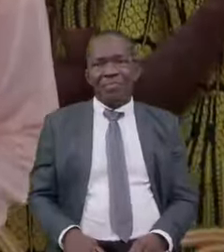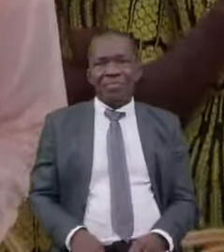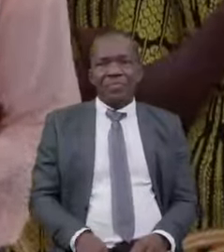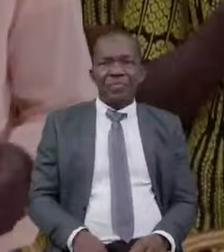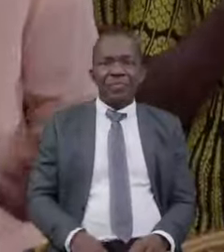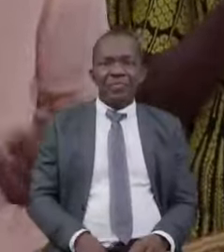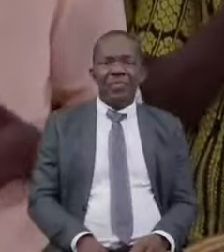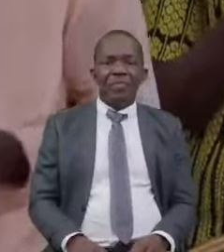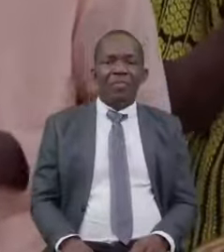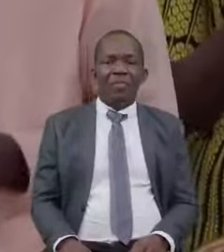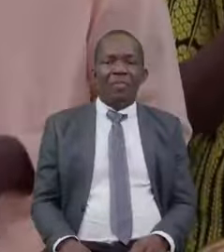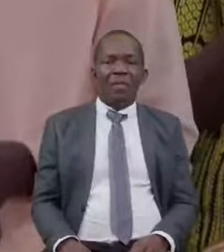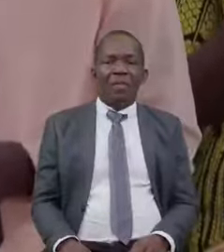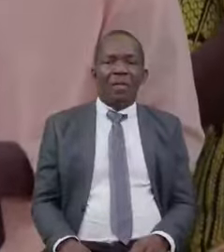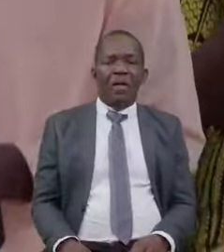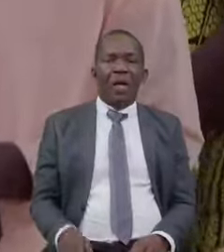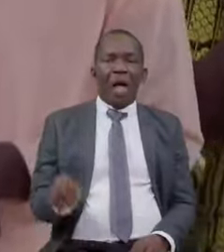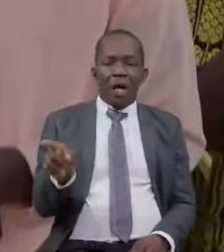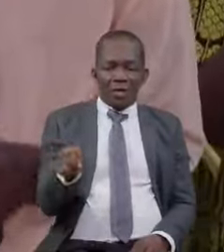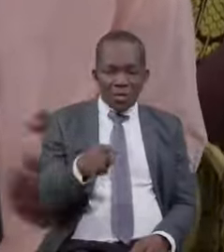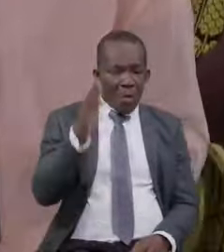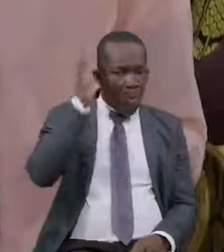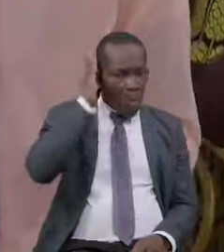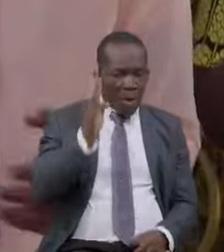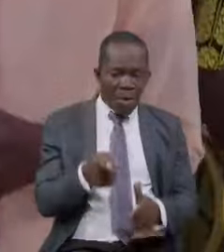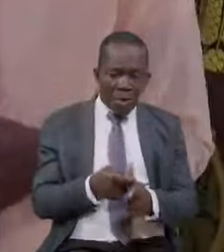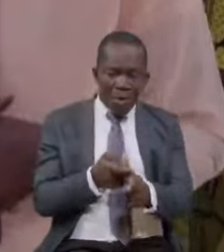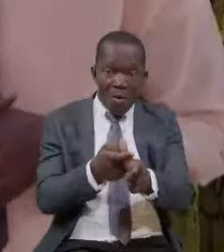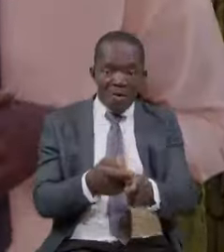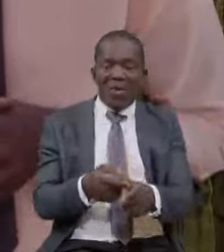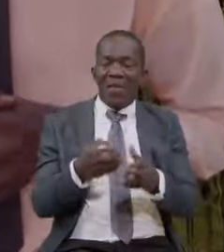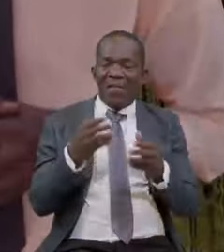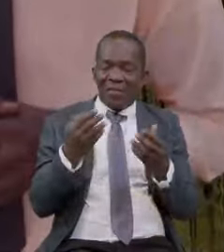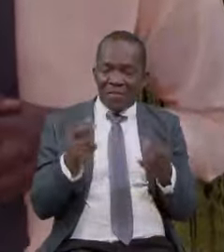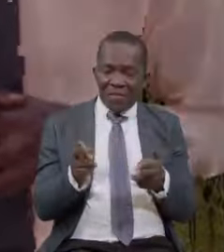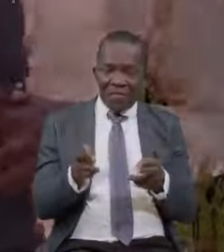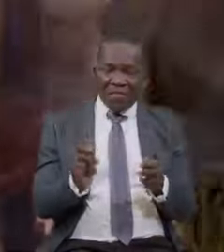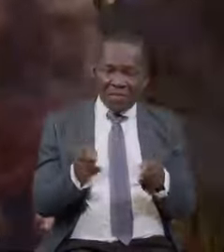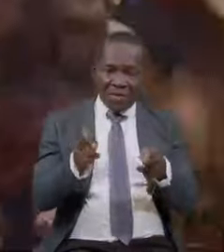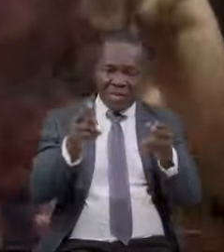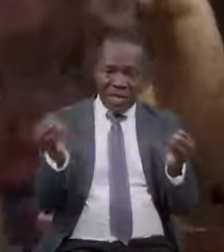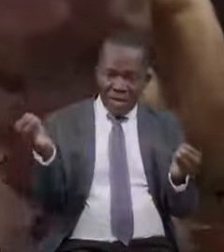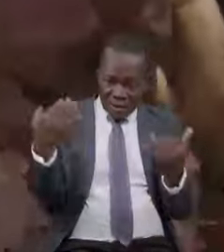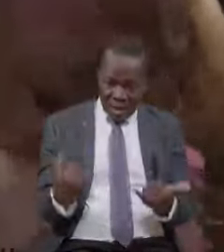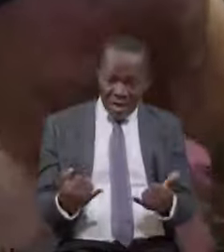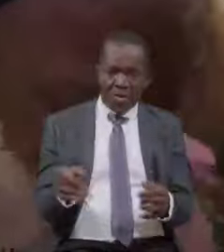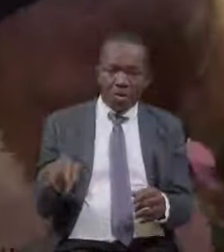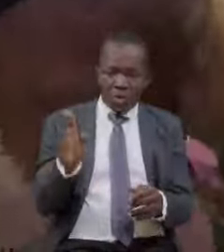foi tu vas courir plus rapid maintenant tu iras plus haut